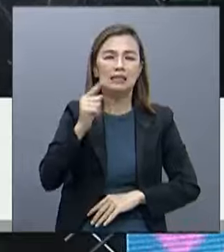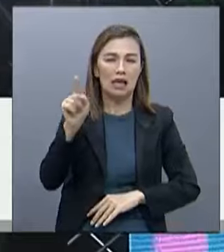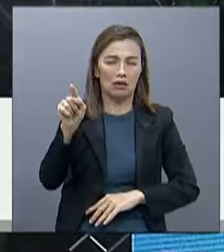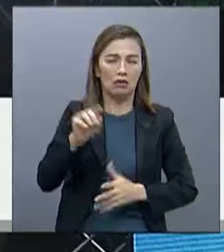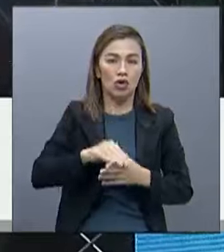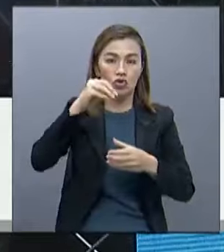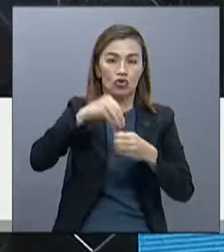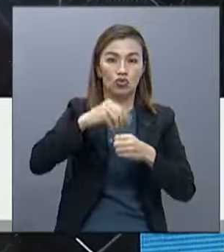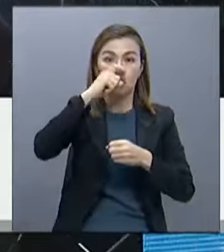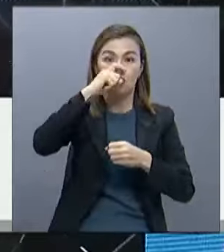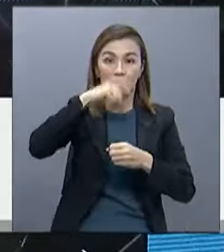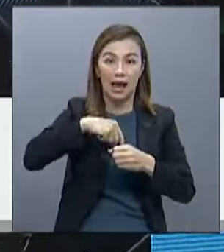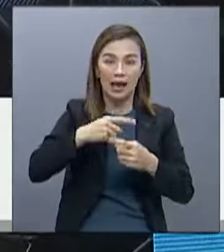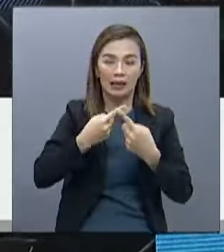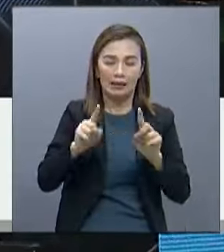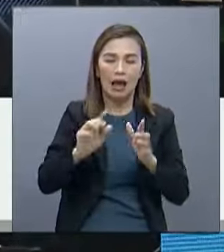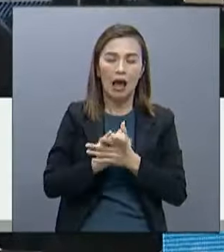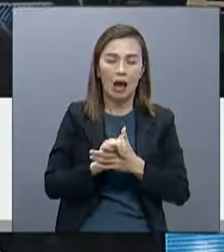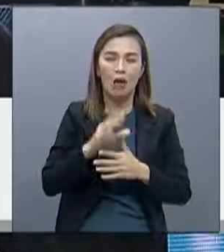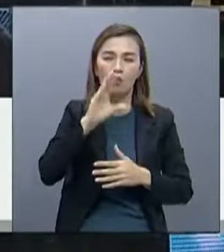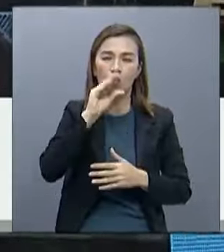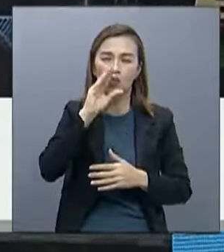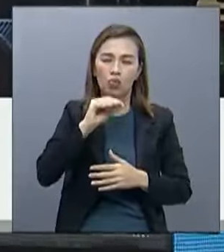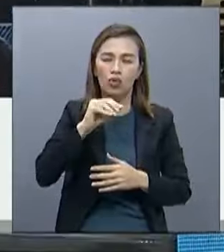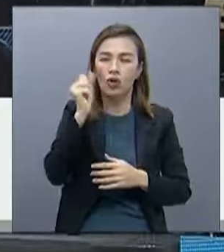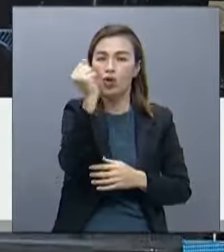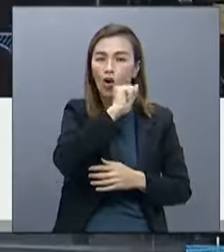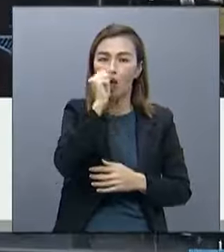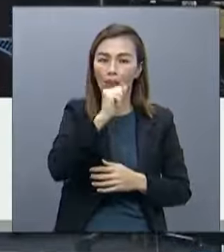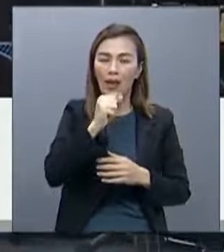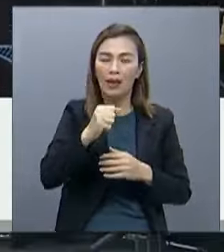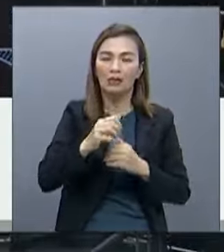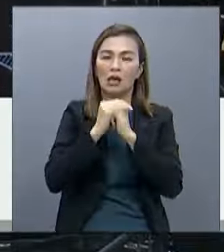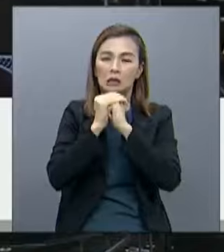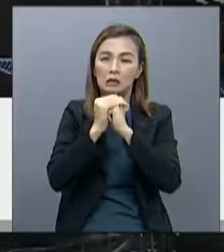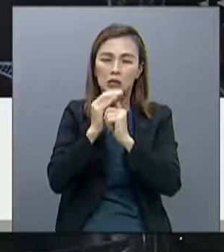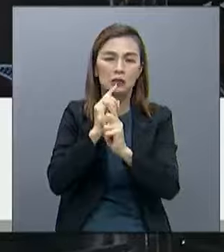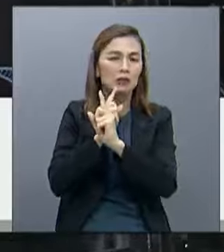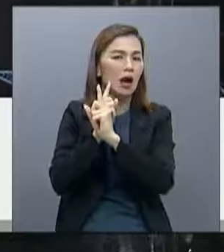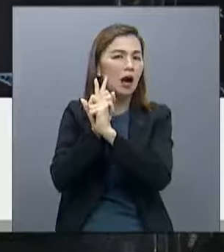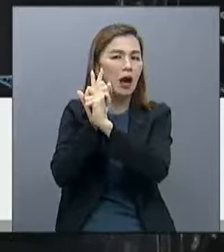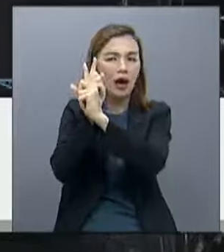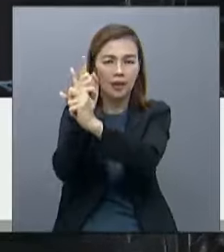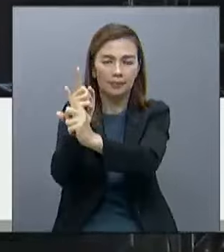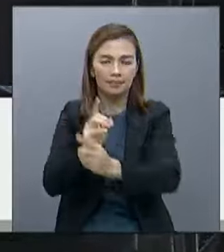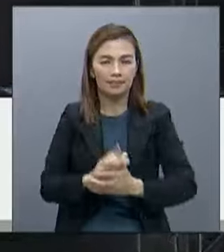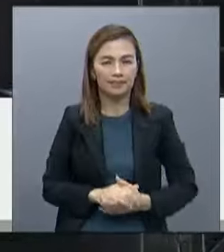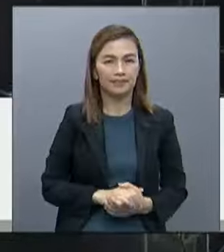วันนี้ก็ยังคงเดินตามฝันตามรอยเติ้งลี่จุนอยู่